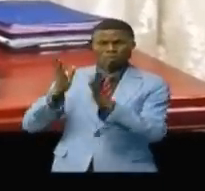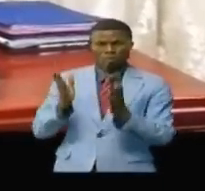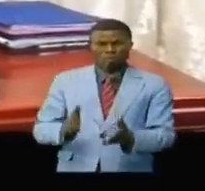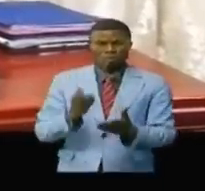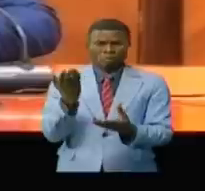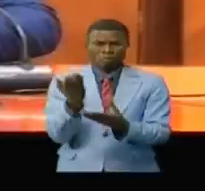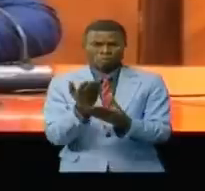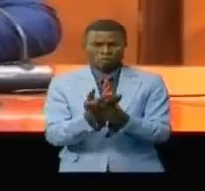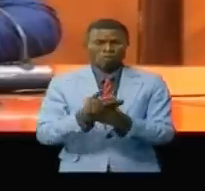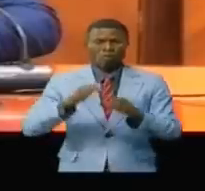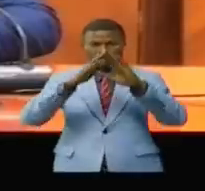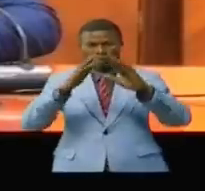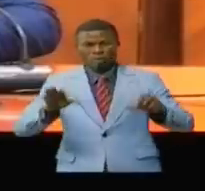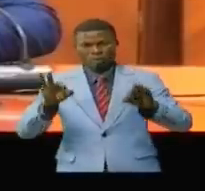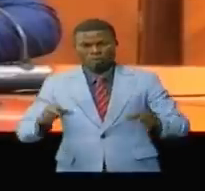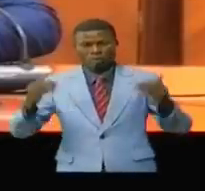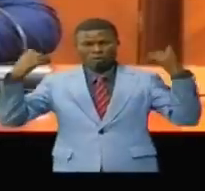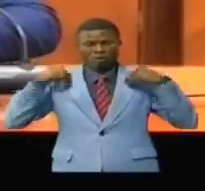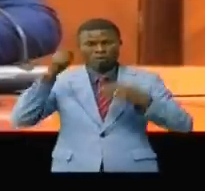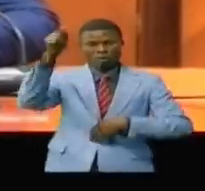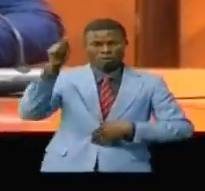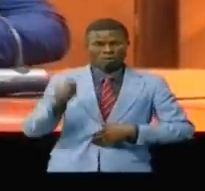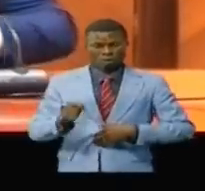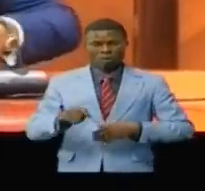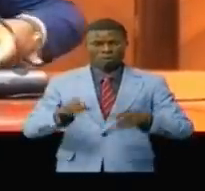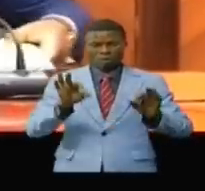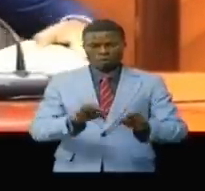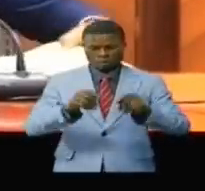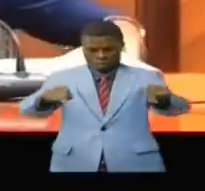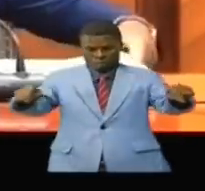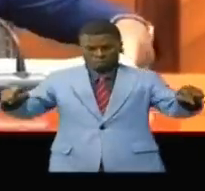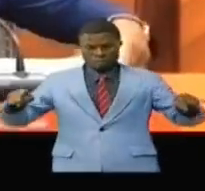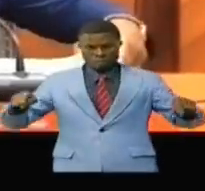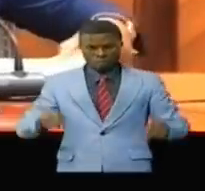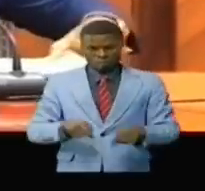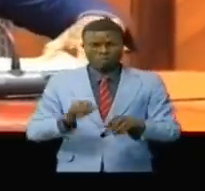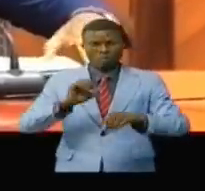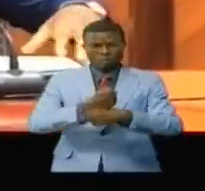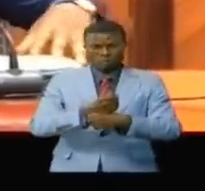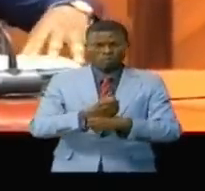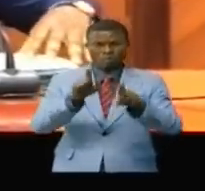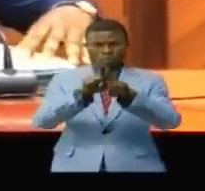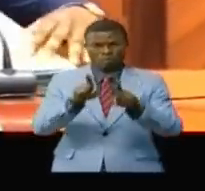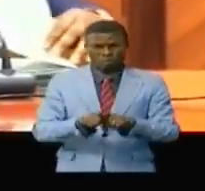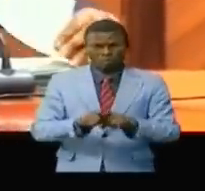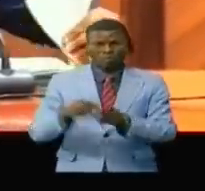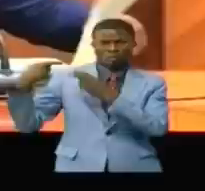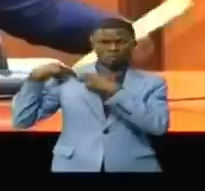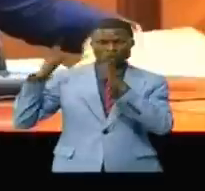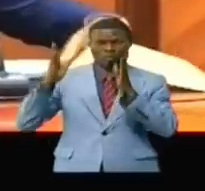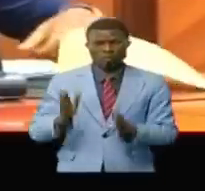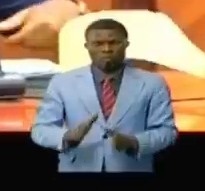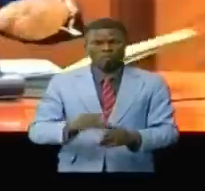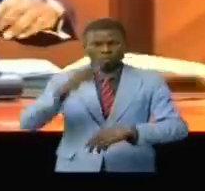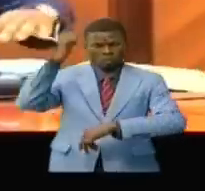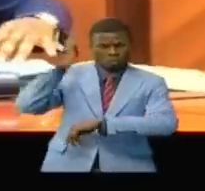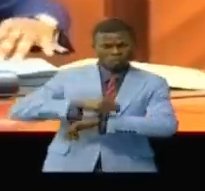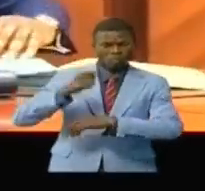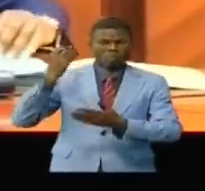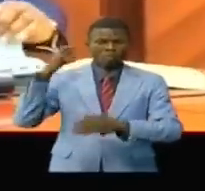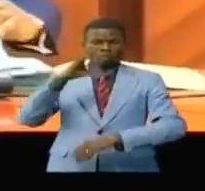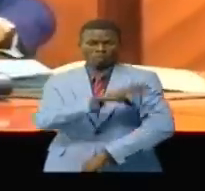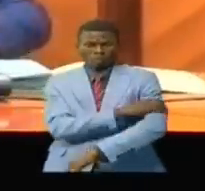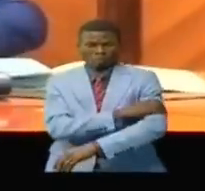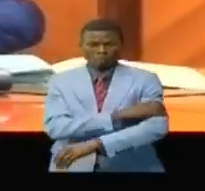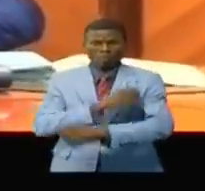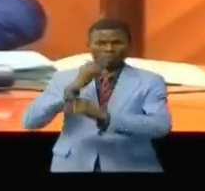titres immobiliers ou des chefs des divisions du cadastre. De même que l'instauration de la responsabilité pénale et civile du